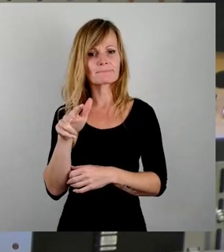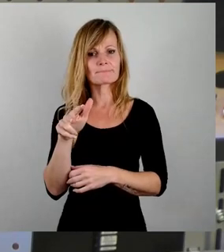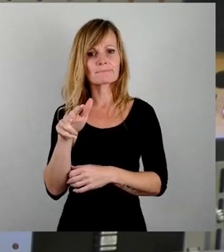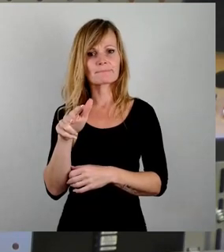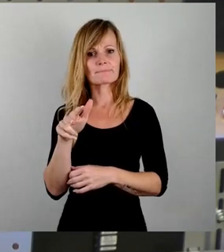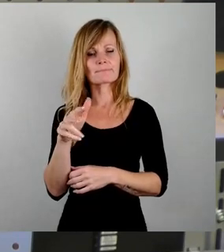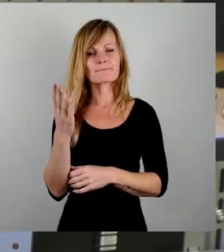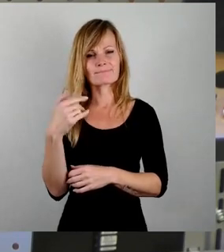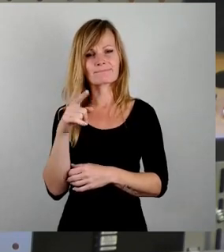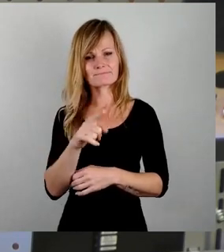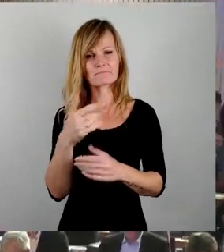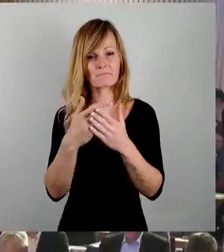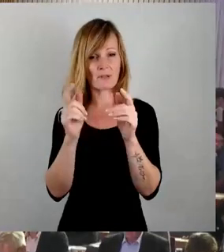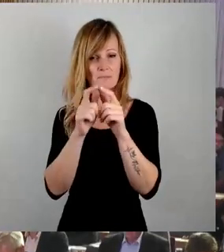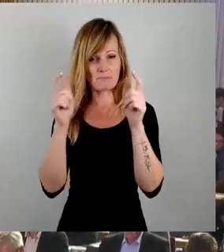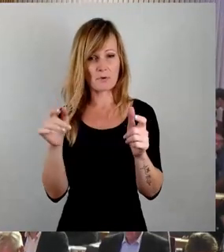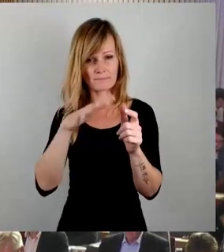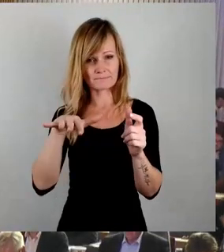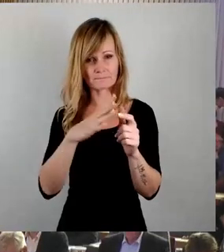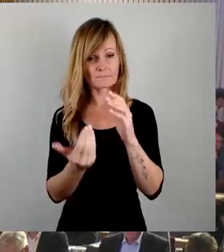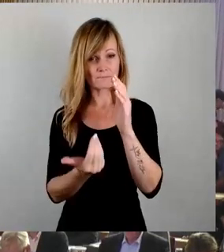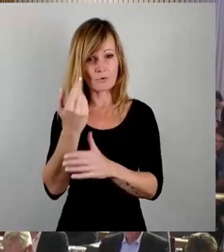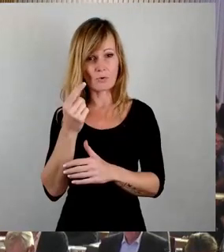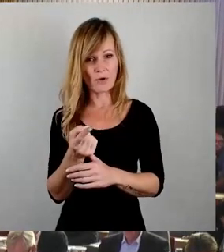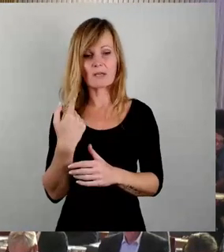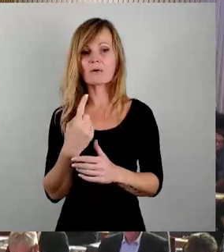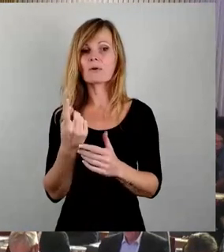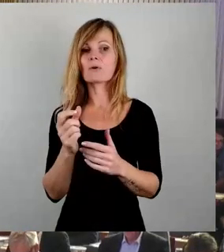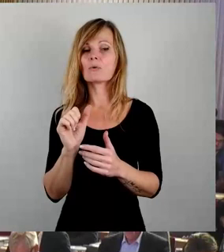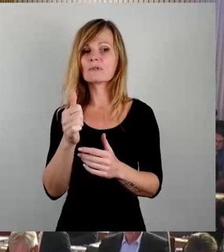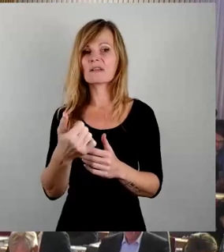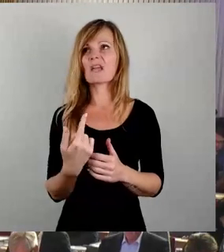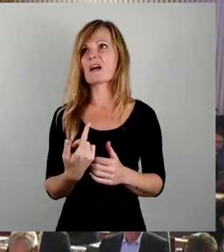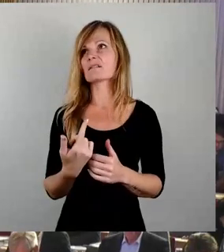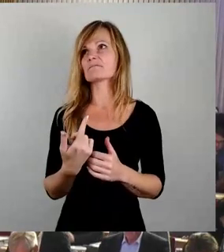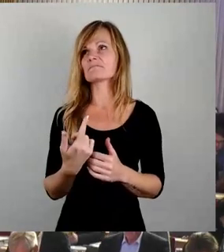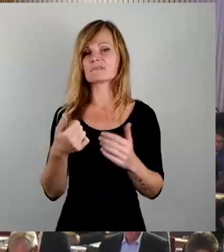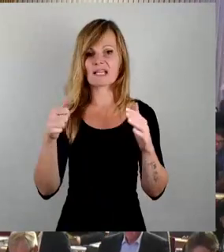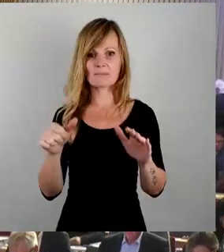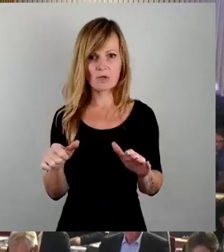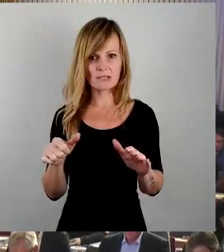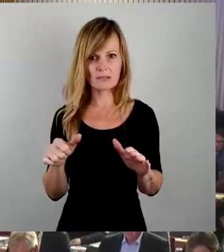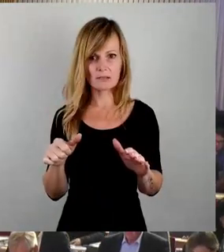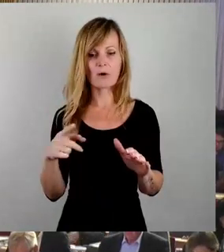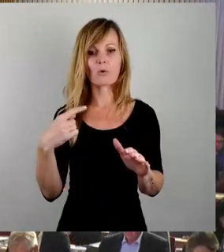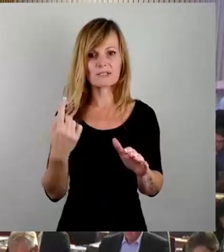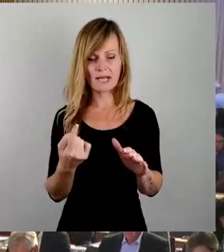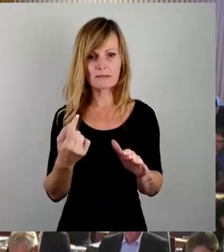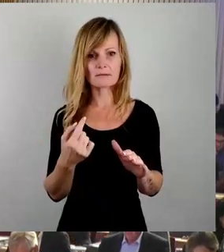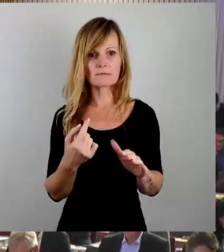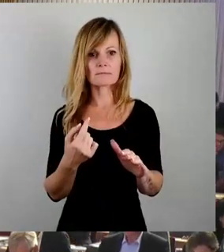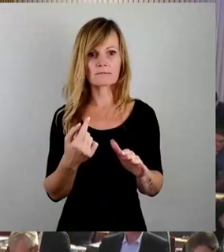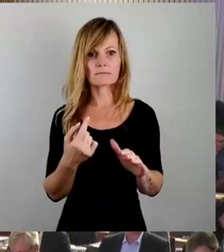Watschaschenbrücke neu war. Das hat ungefähr ein halbes Jahr gehalten oder so und danach gingen die Schmierereien los. Ich kann sie aber auch